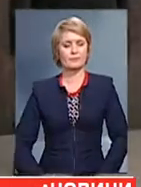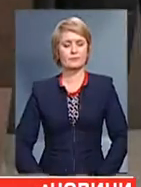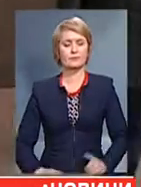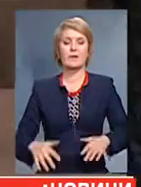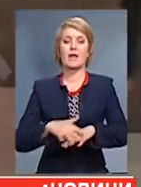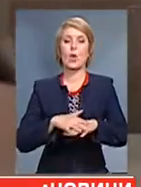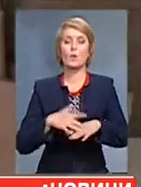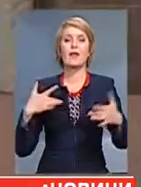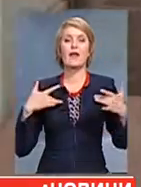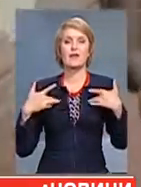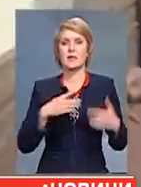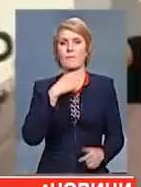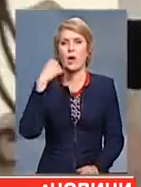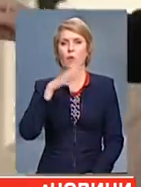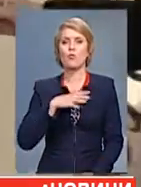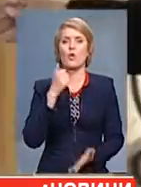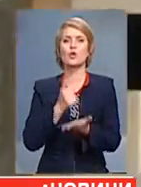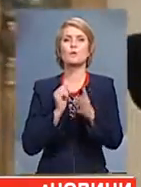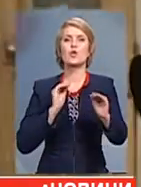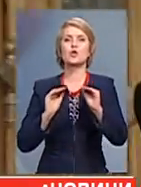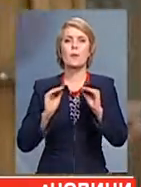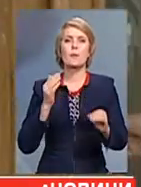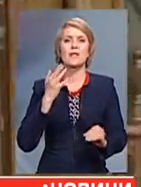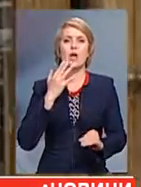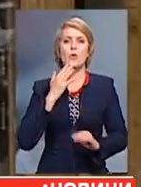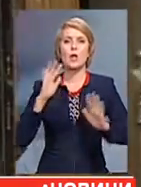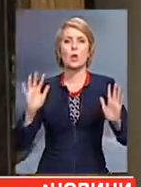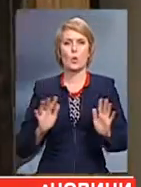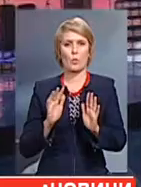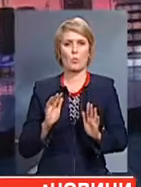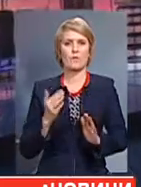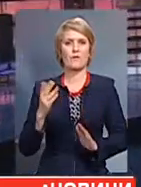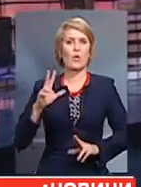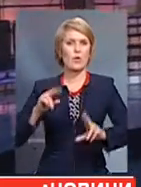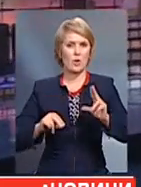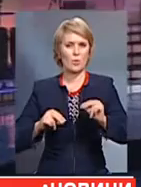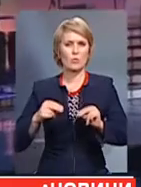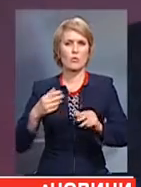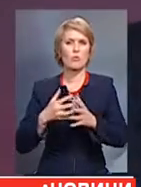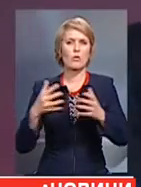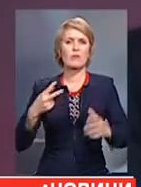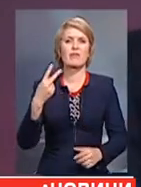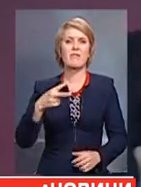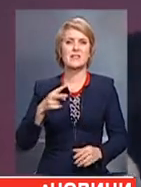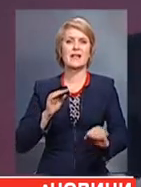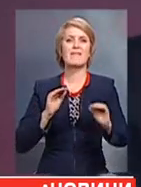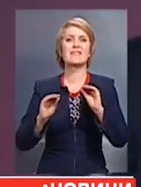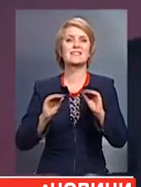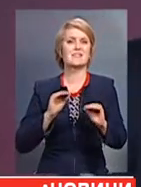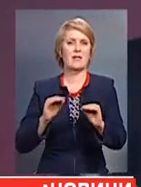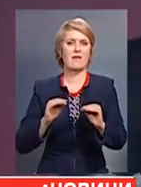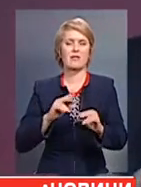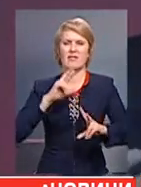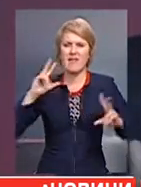Народний артист багато років був головним режисером Національної опери. На його рахунку понад 20 вистав. Найвдалішими